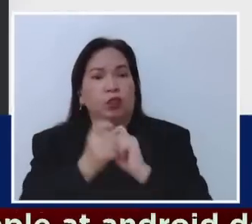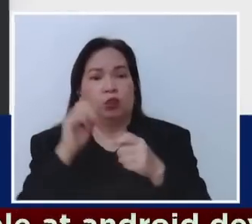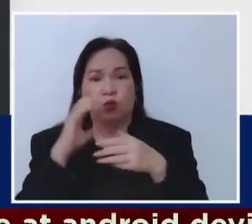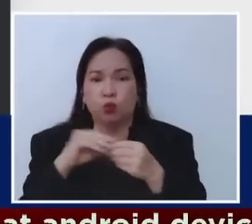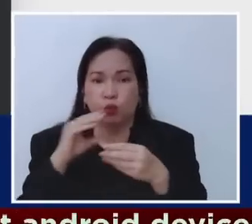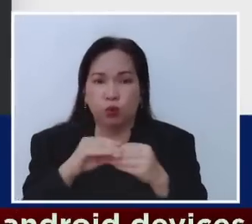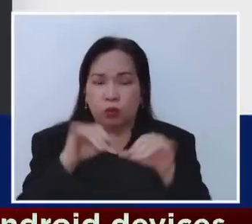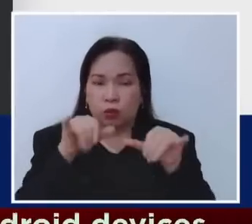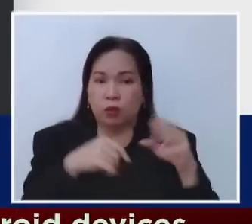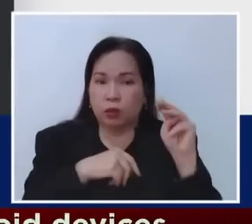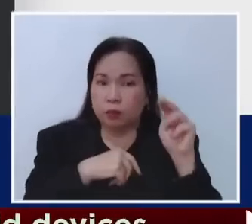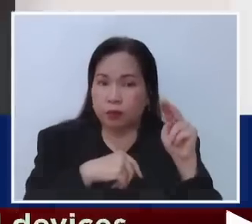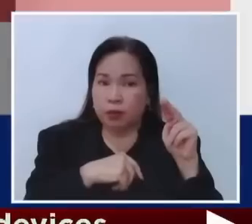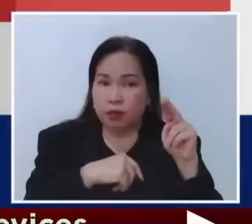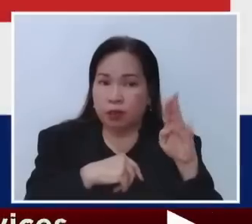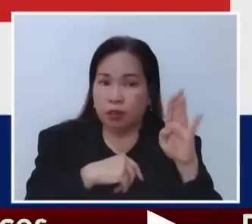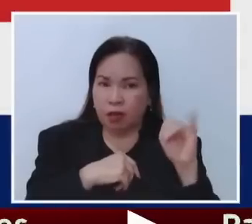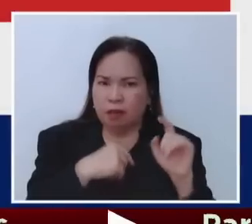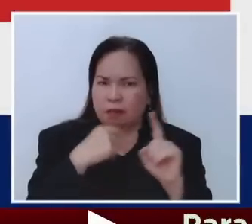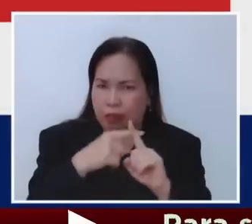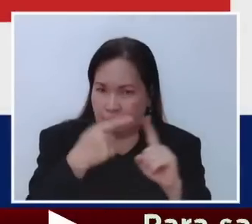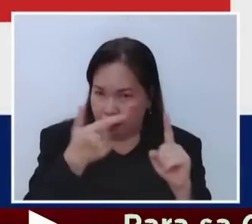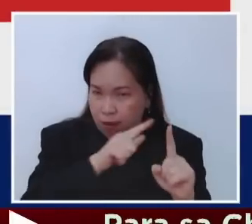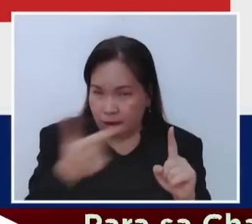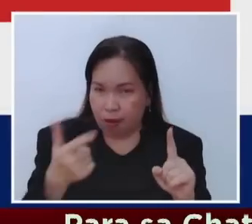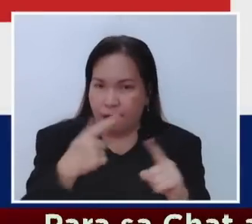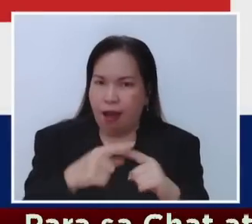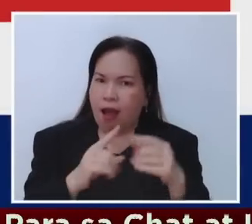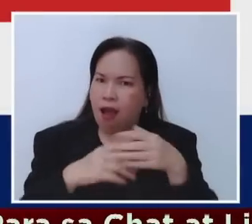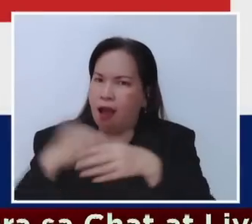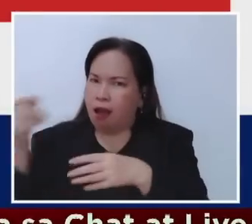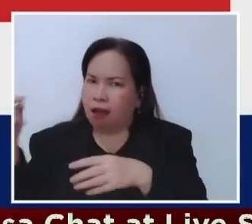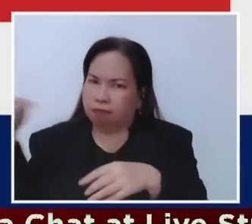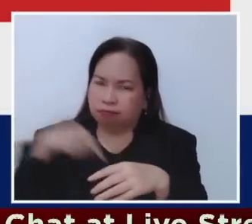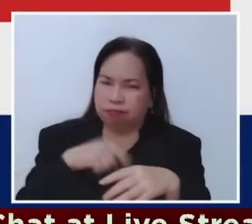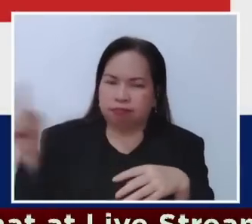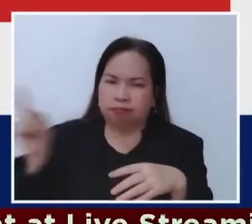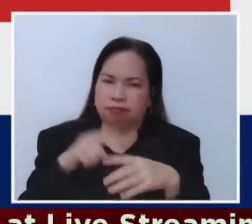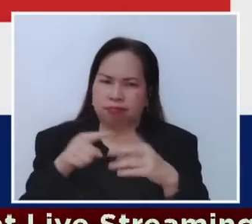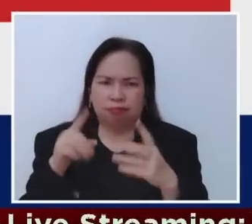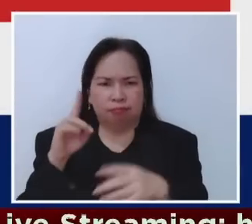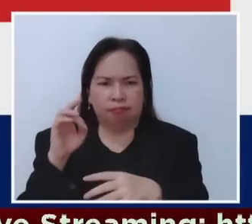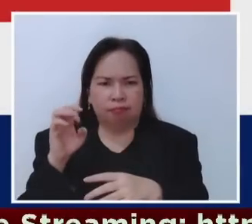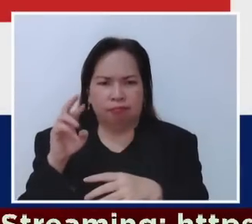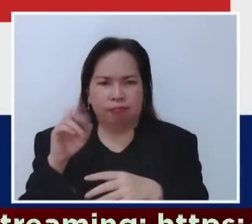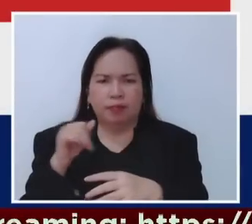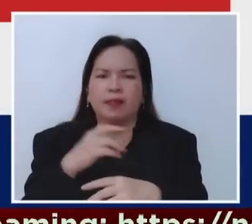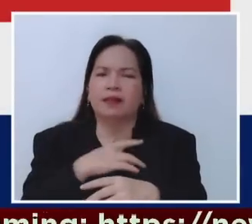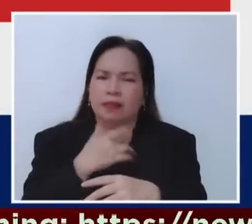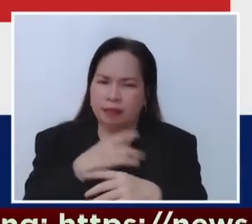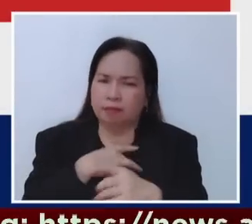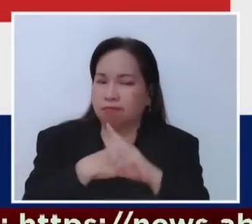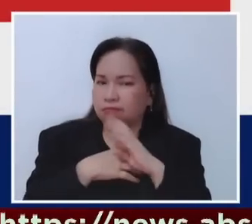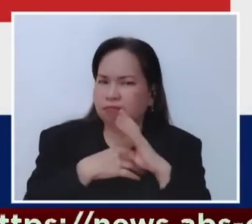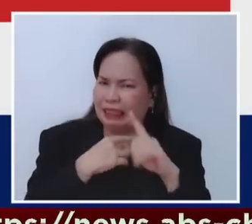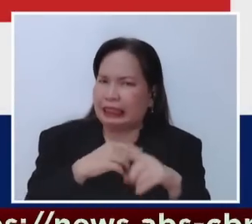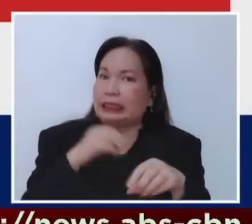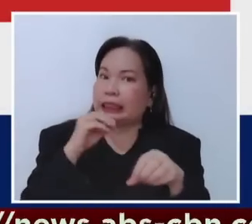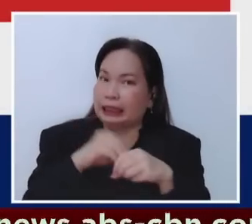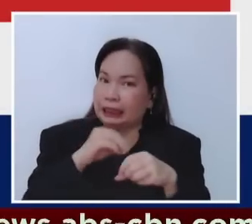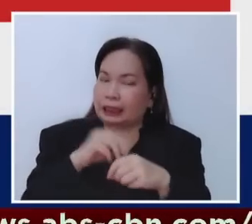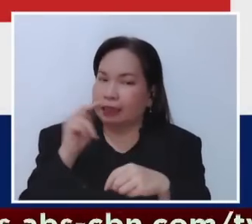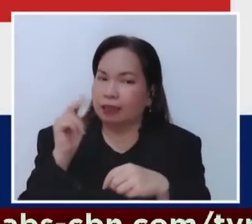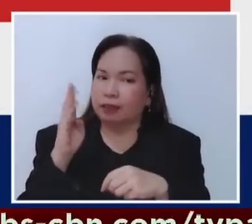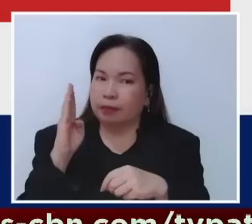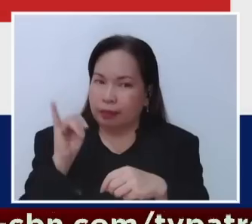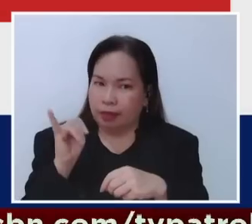sa paglabas-pasok ni Dera sa selda. Mas lalong tumitibay yung aming paniniwala na someone inside there at the